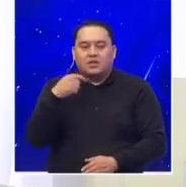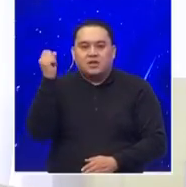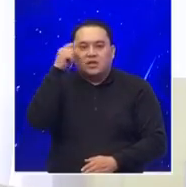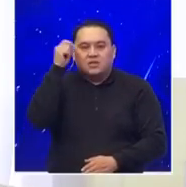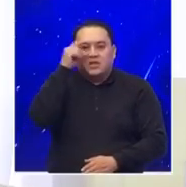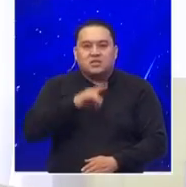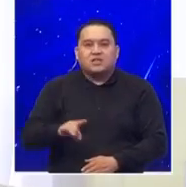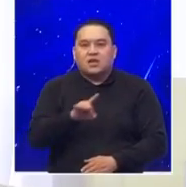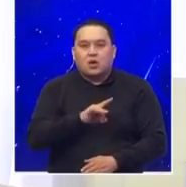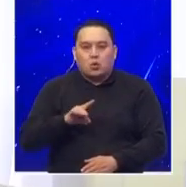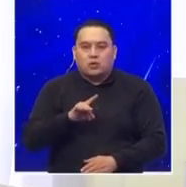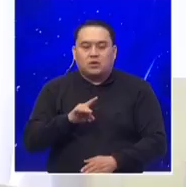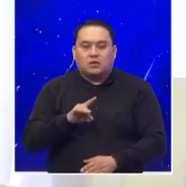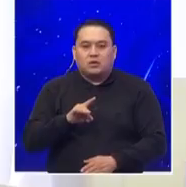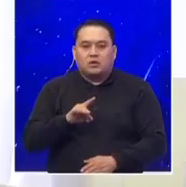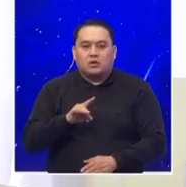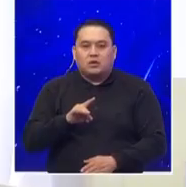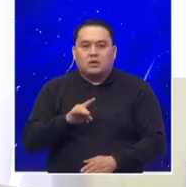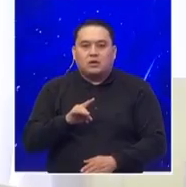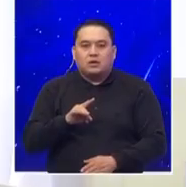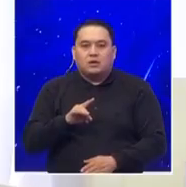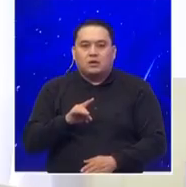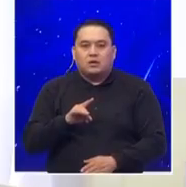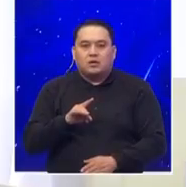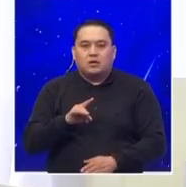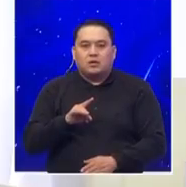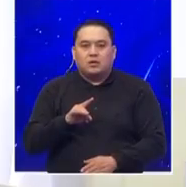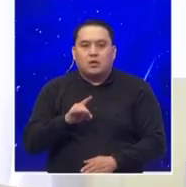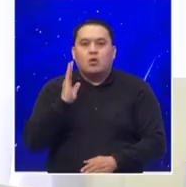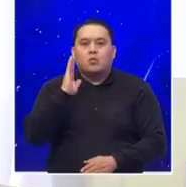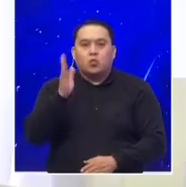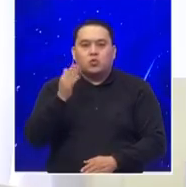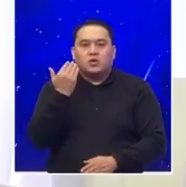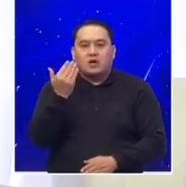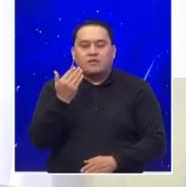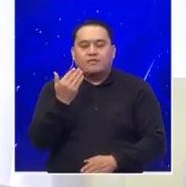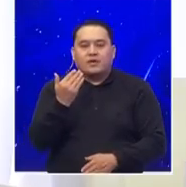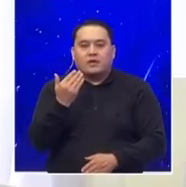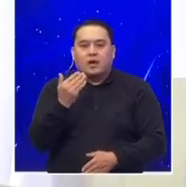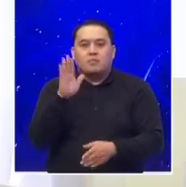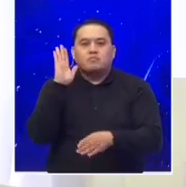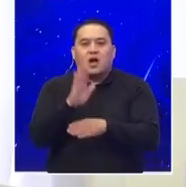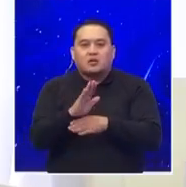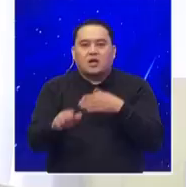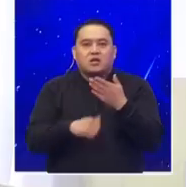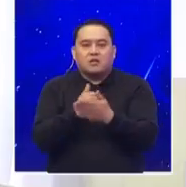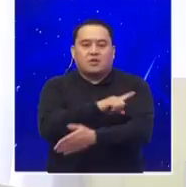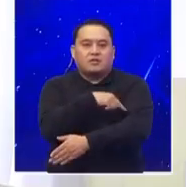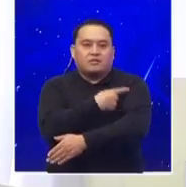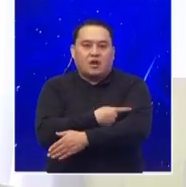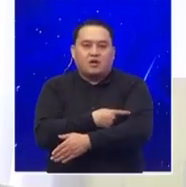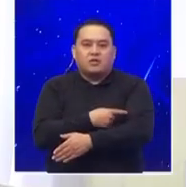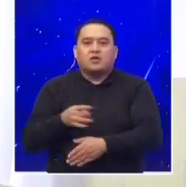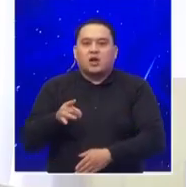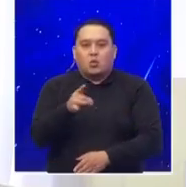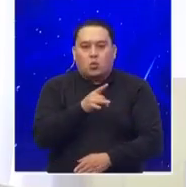Искельдинский районы. Там будет выпущено постановление главных санитарных врачей